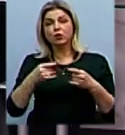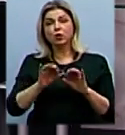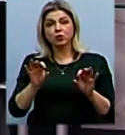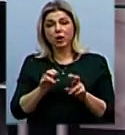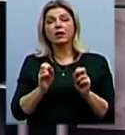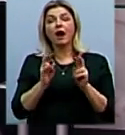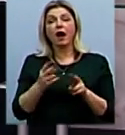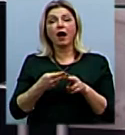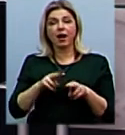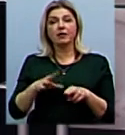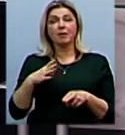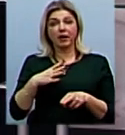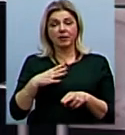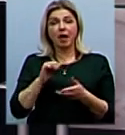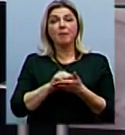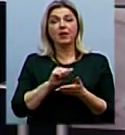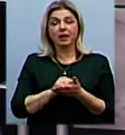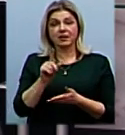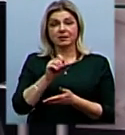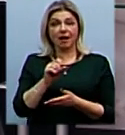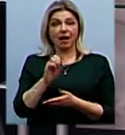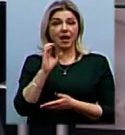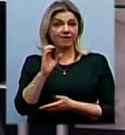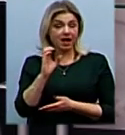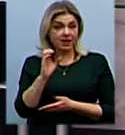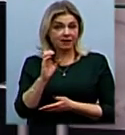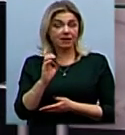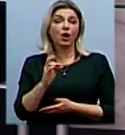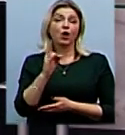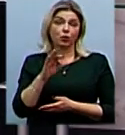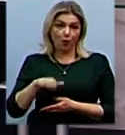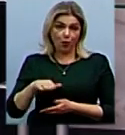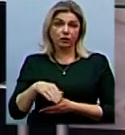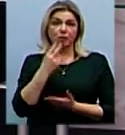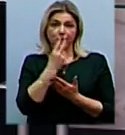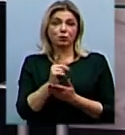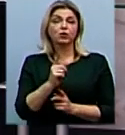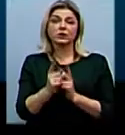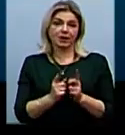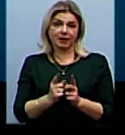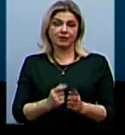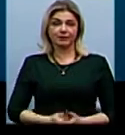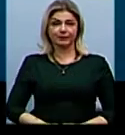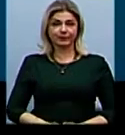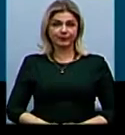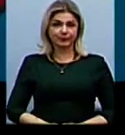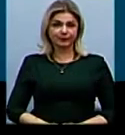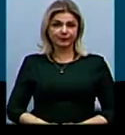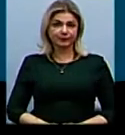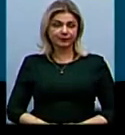було, матеріали за вересень, а потім поговоримо про те, чи змінилось щось. Будь ласка.